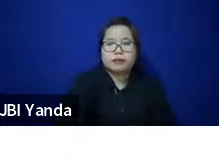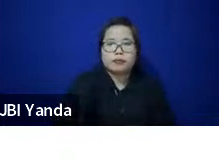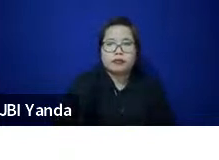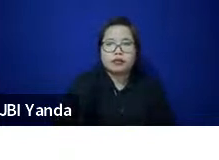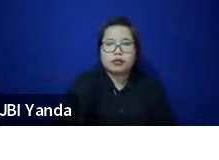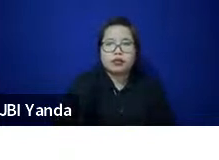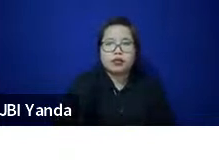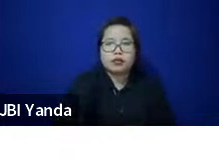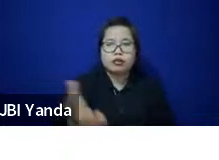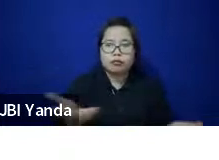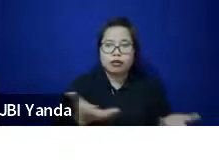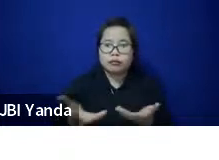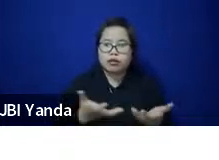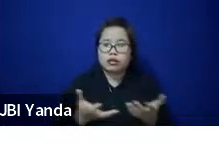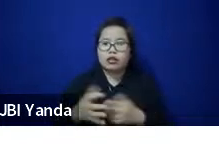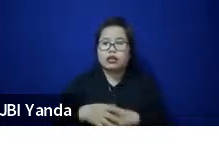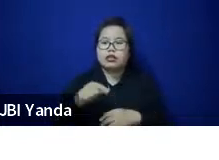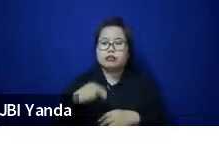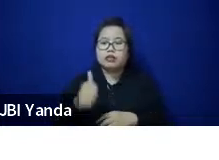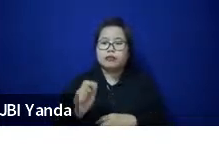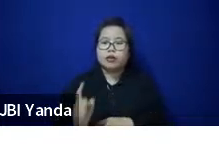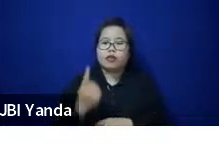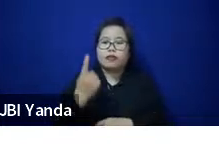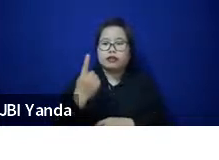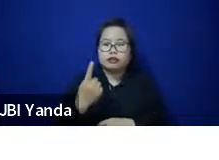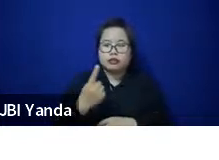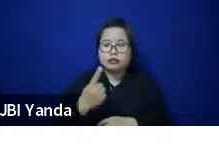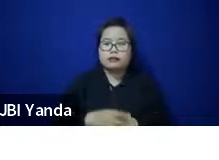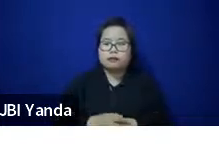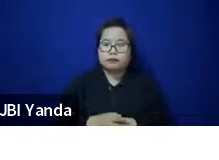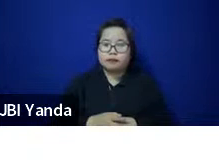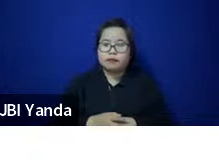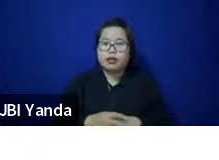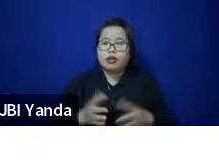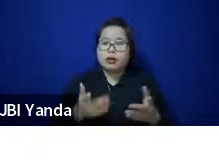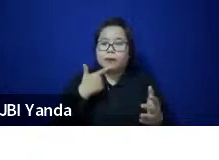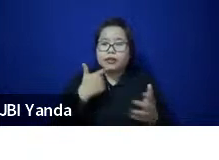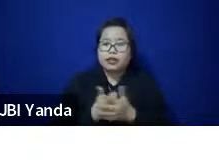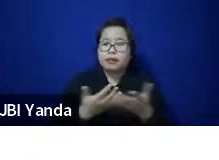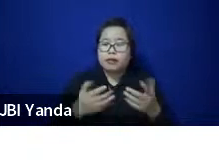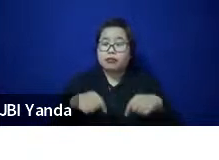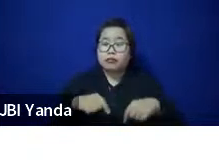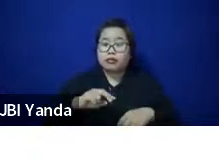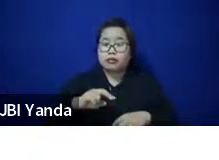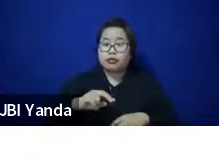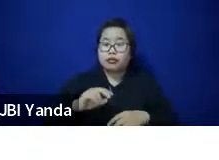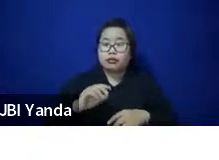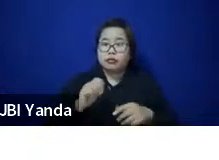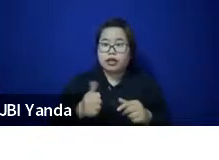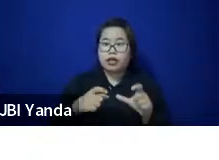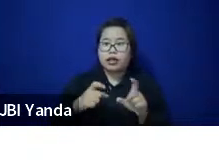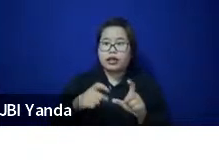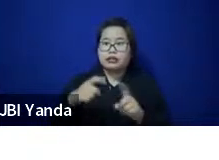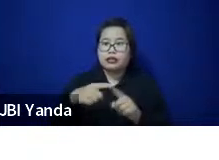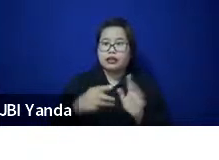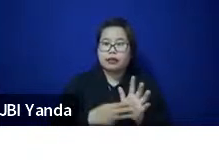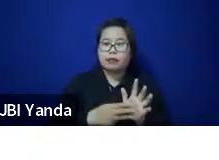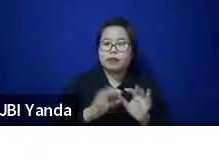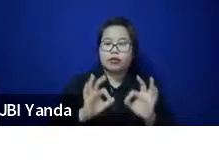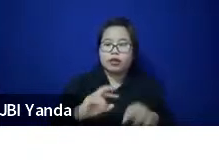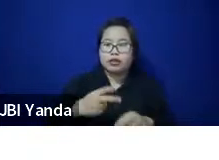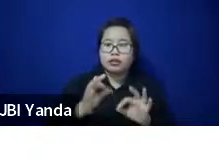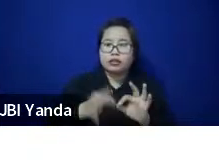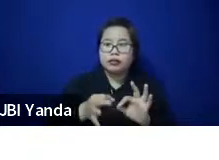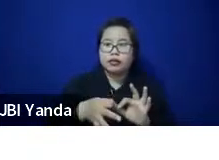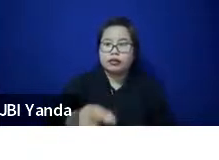inklusi dan health service itu sebagai prioritas ya. Nah, yang penting bagaimana ini bisa nggak masuk di SPM ya, karena